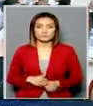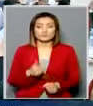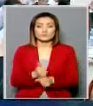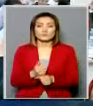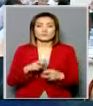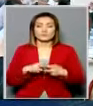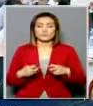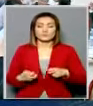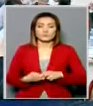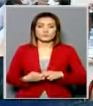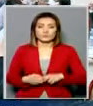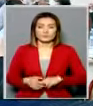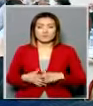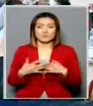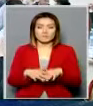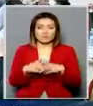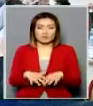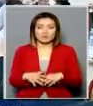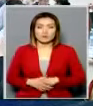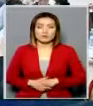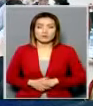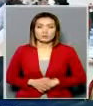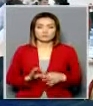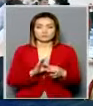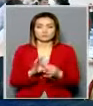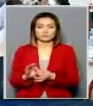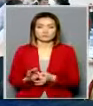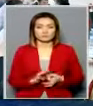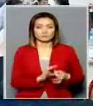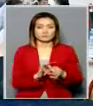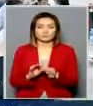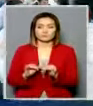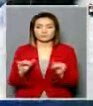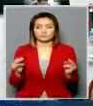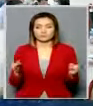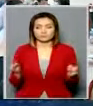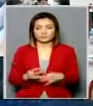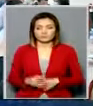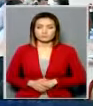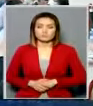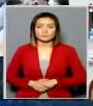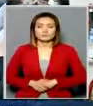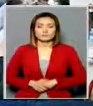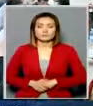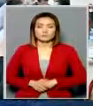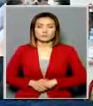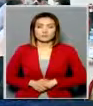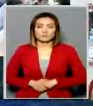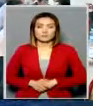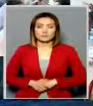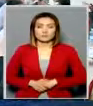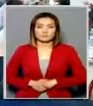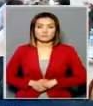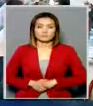проблемамыз бізде математиктердің ауызбіршілігі кішкене не емес, тығыз емес. Себебі бір-бірімізді көп